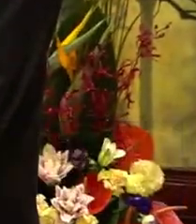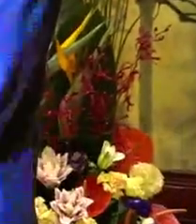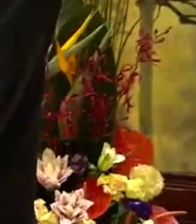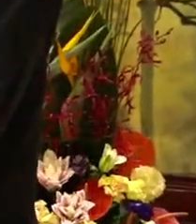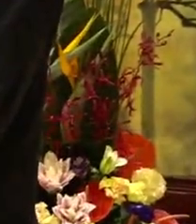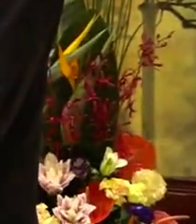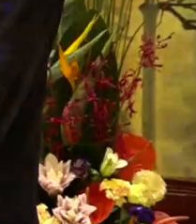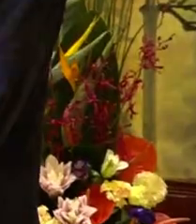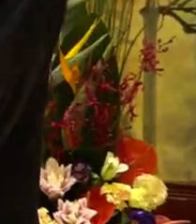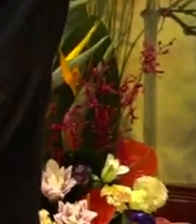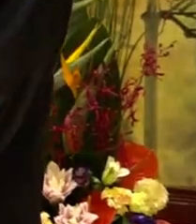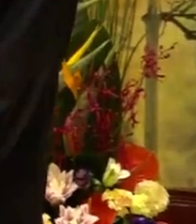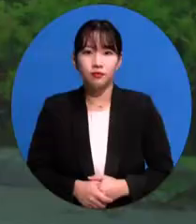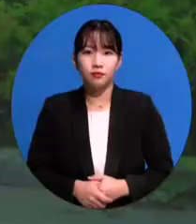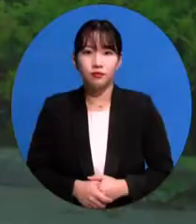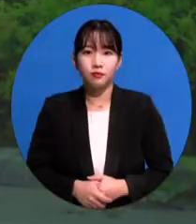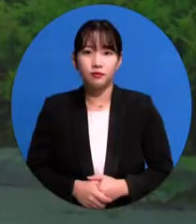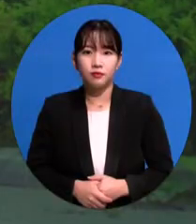있습니다.